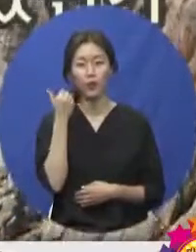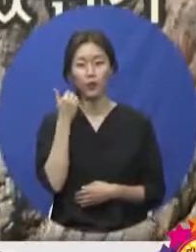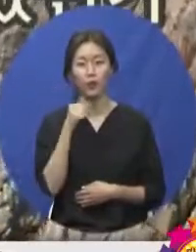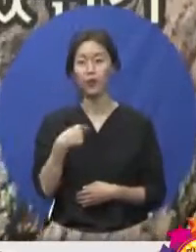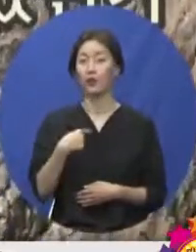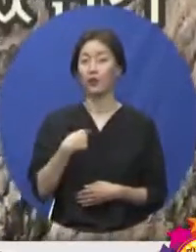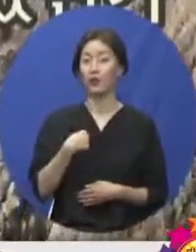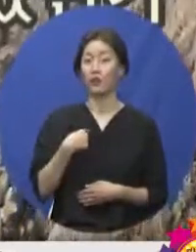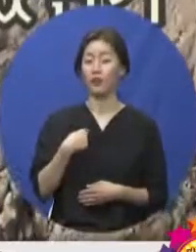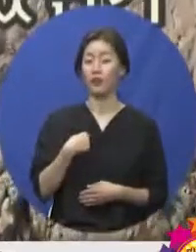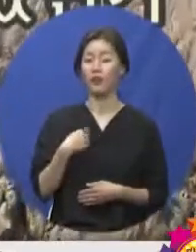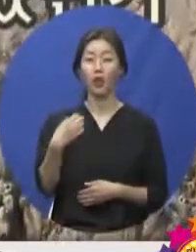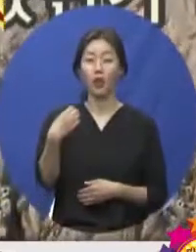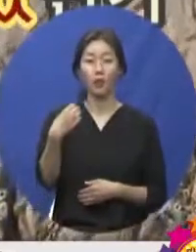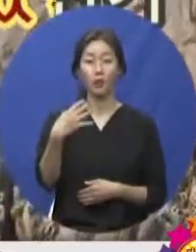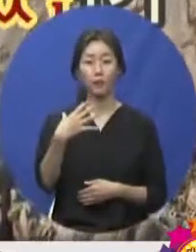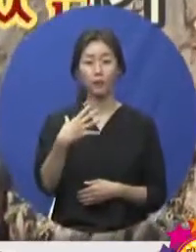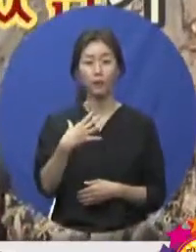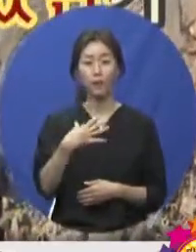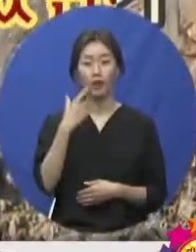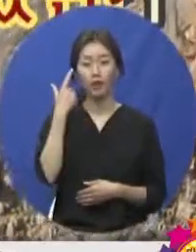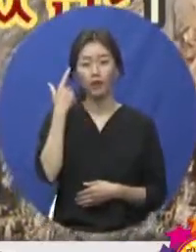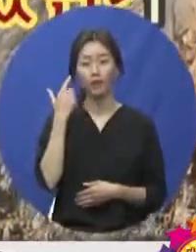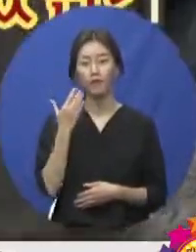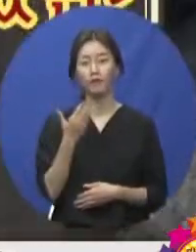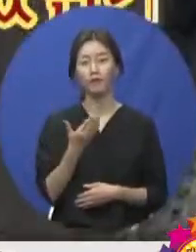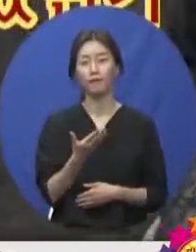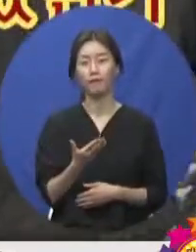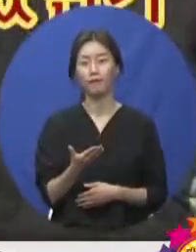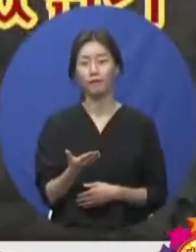그 누가 말을 했던가.